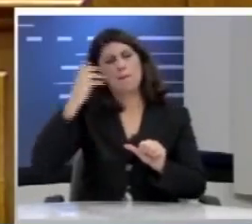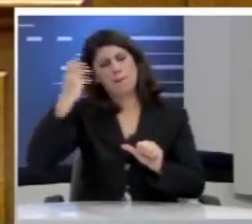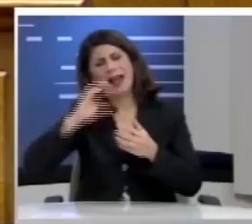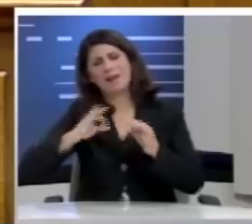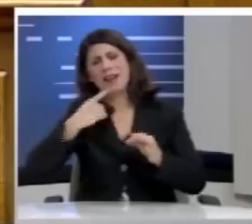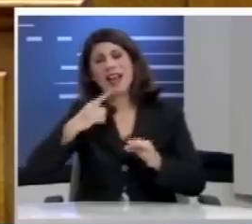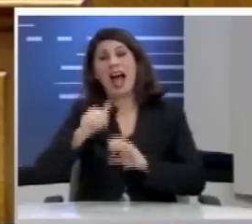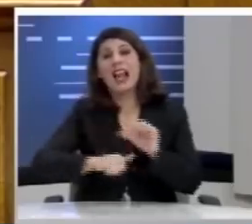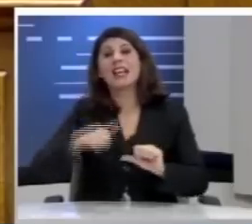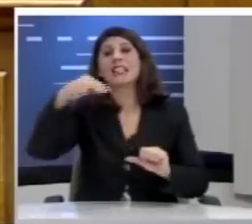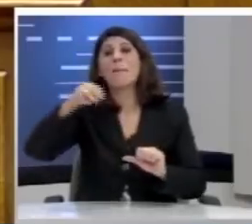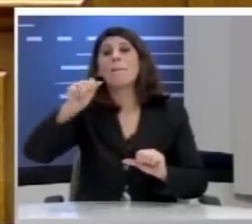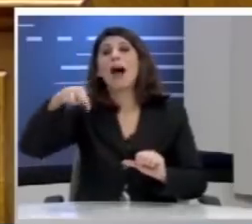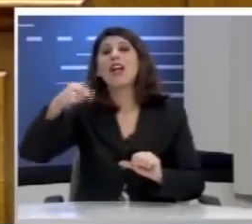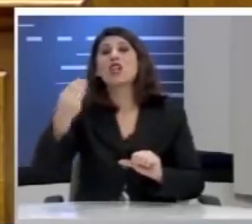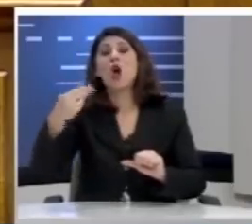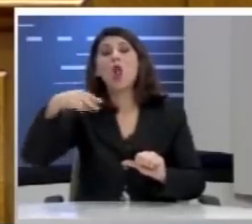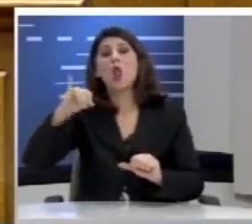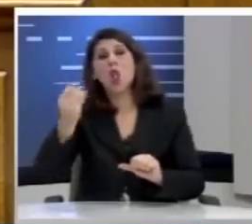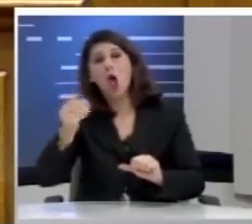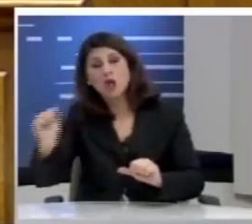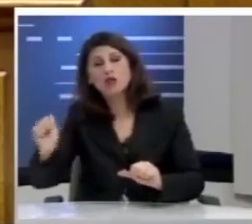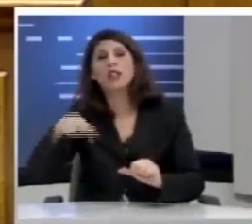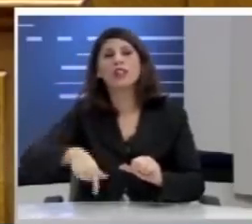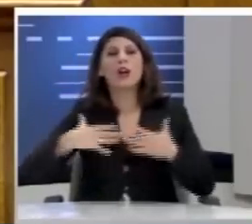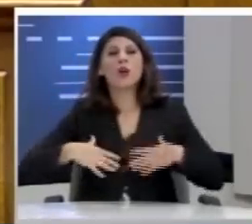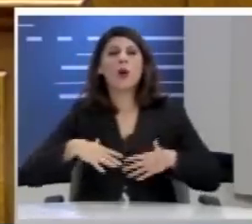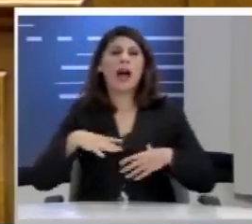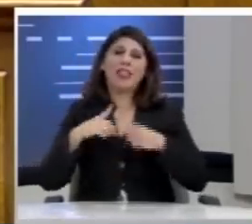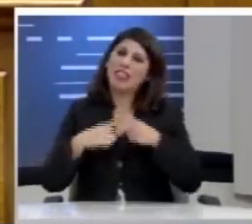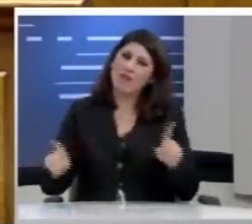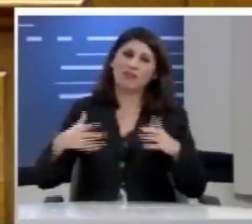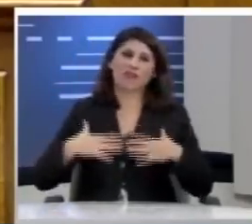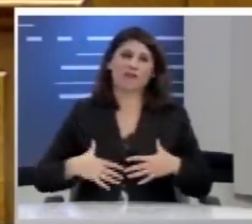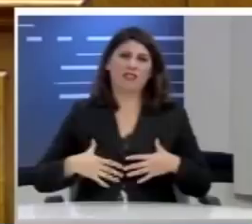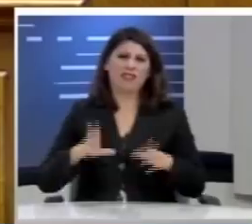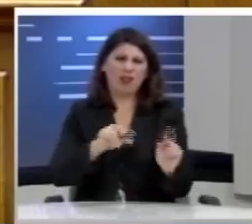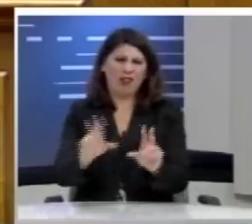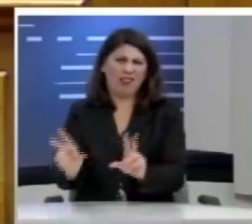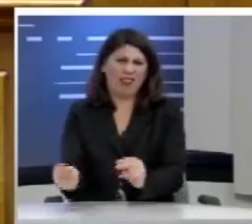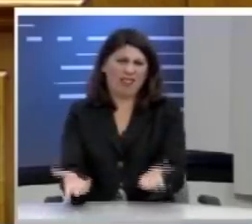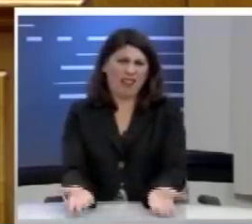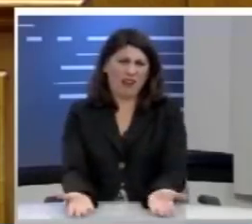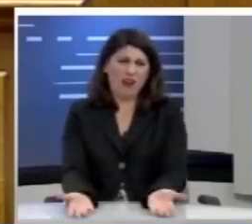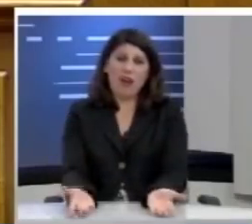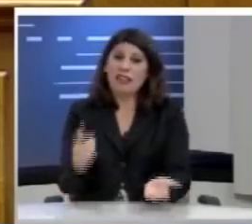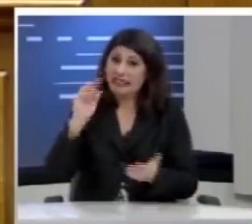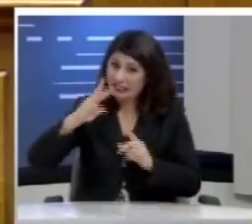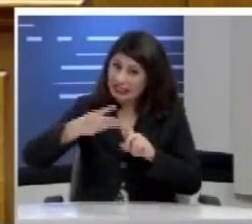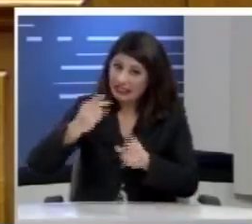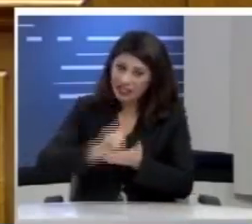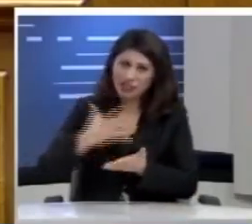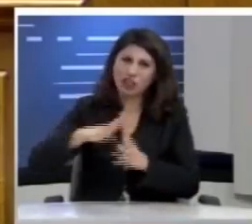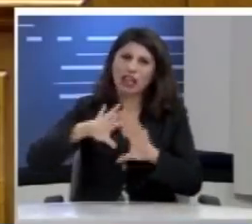ρούχα του αλλιώς. Τα μέτρα που έχετε ήδη υπογράψει στην τρίτη αξιολόγηση, αλλά και